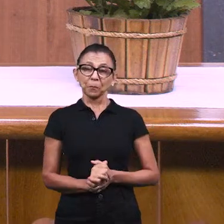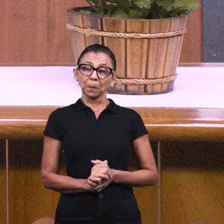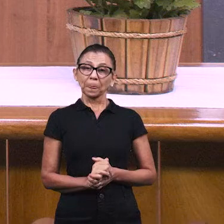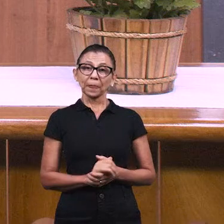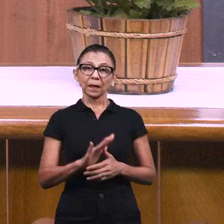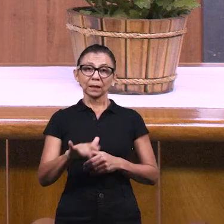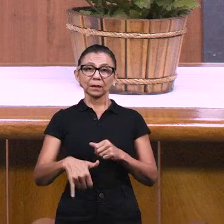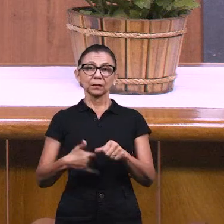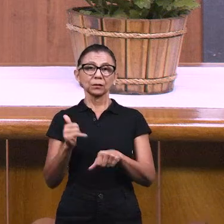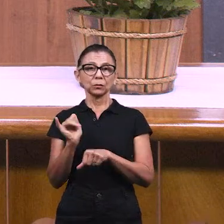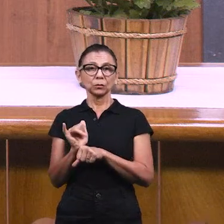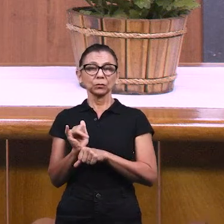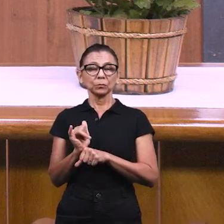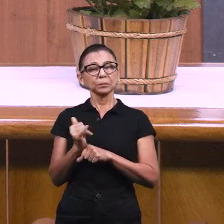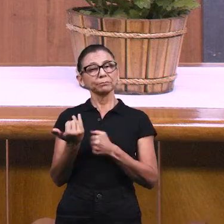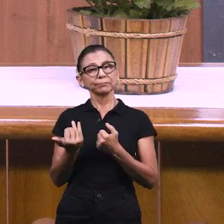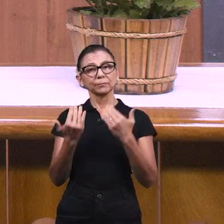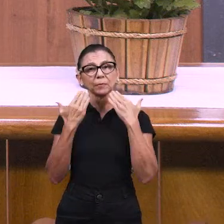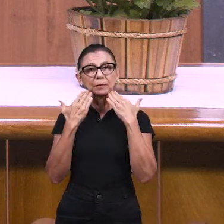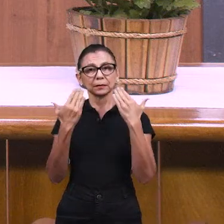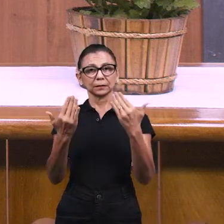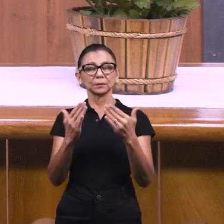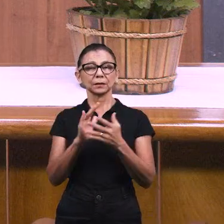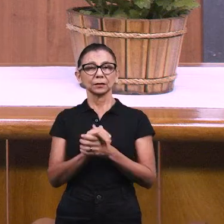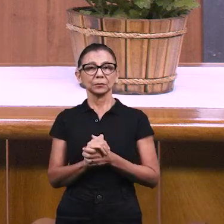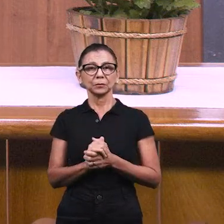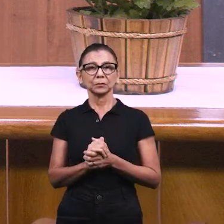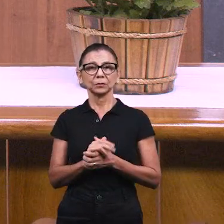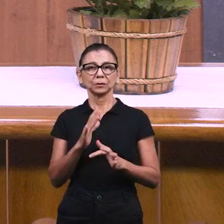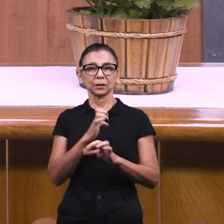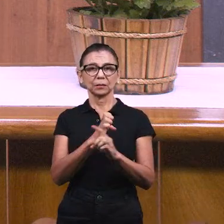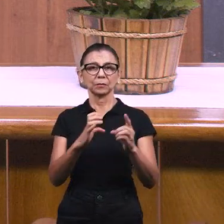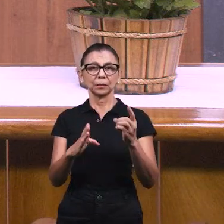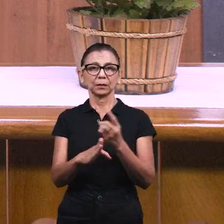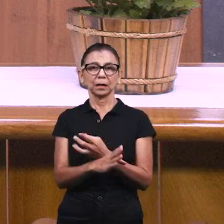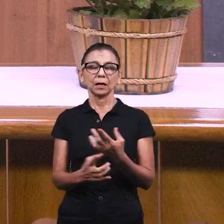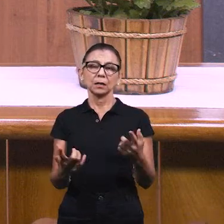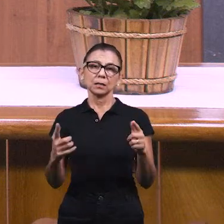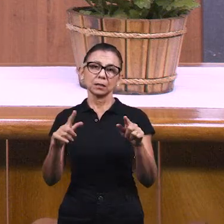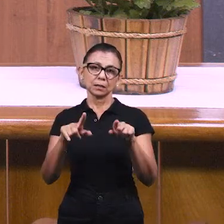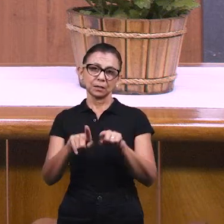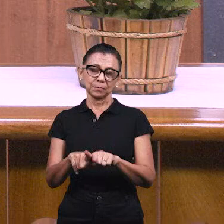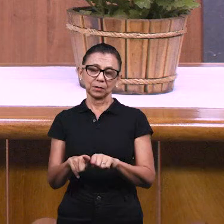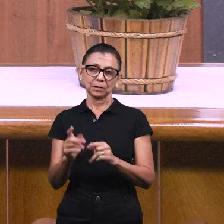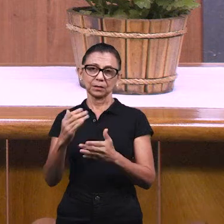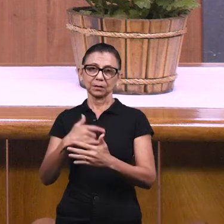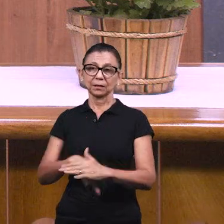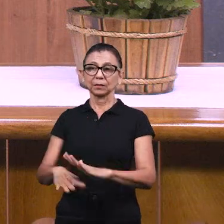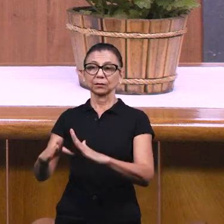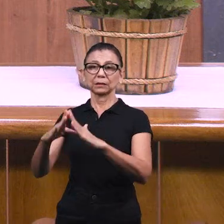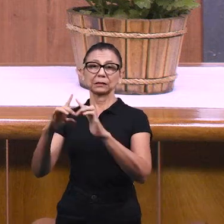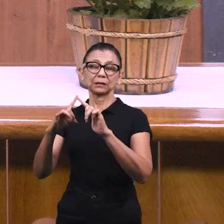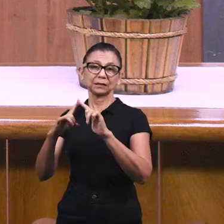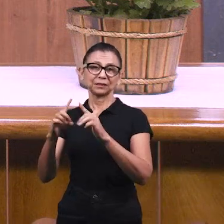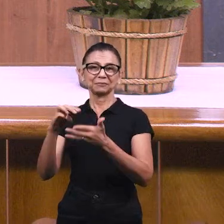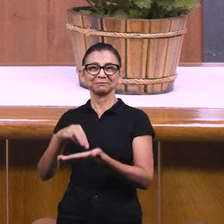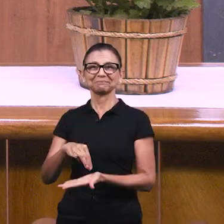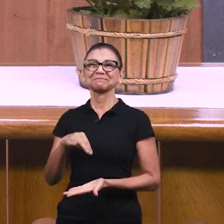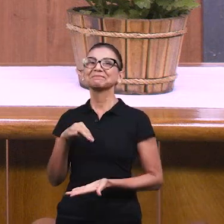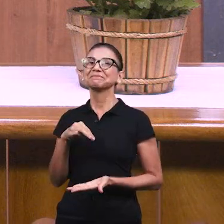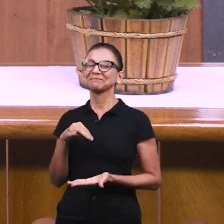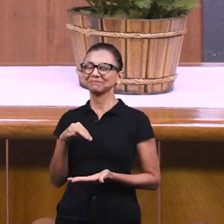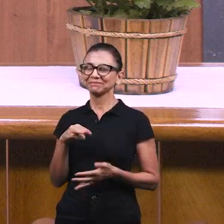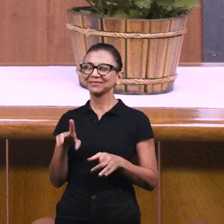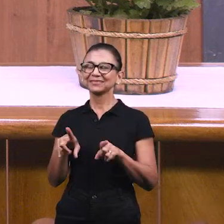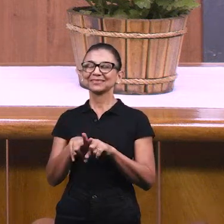YouTube, l'école biblique dominicale, et de manière simultanée, dans tous les temples de l'Église chrétienne Maranatha, nous aussi, nous commençons